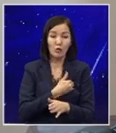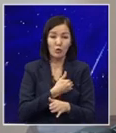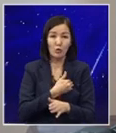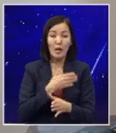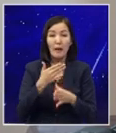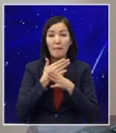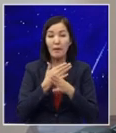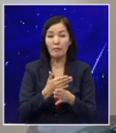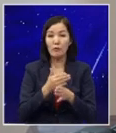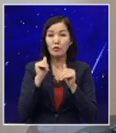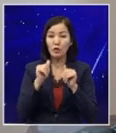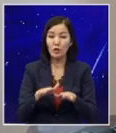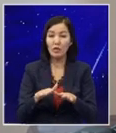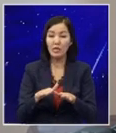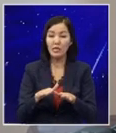содействовать и